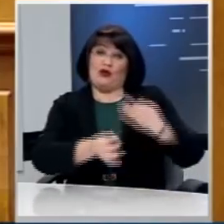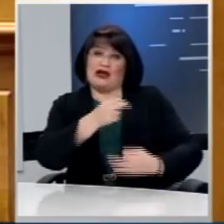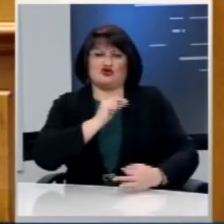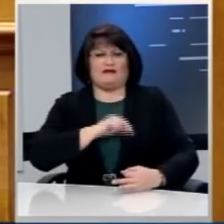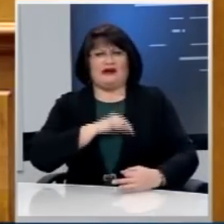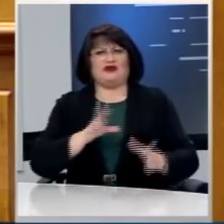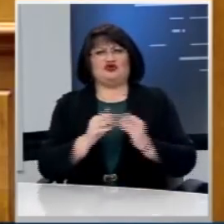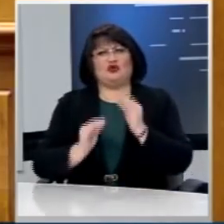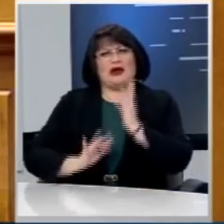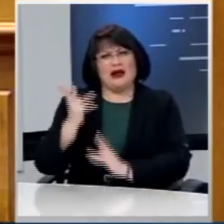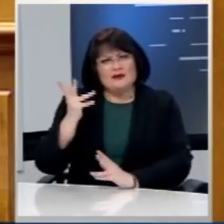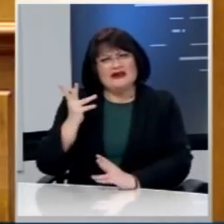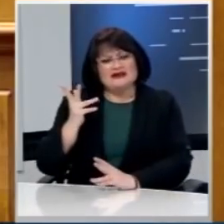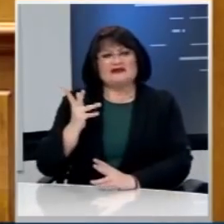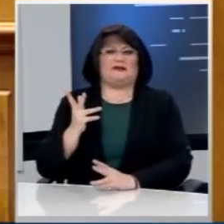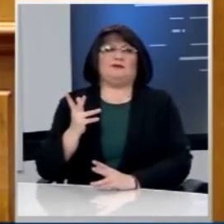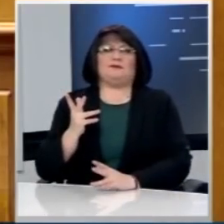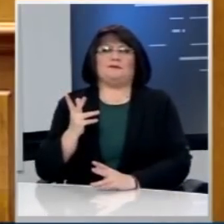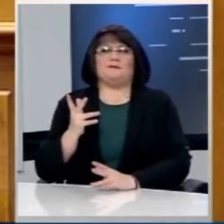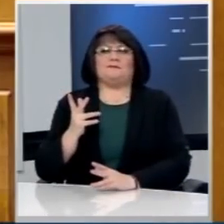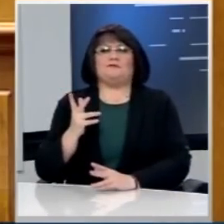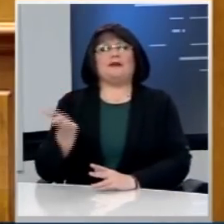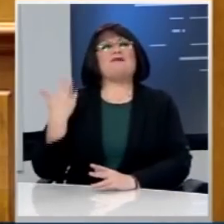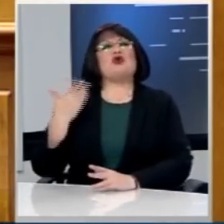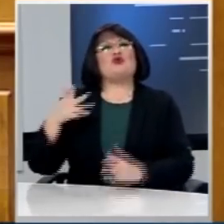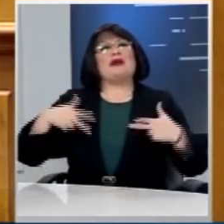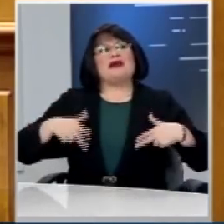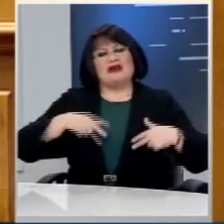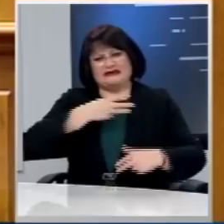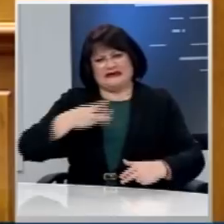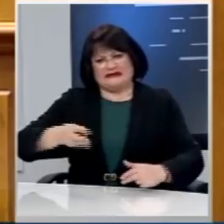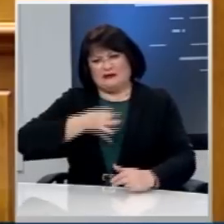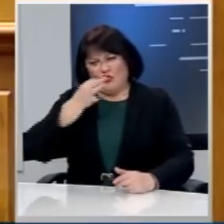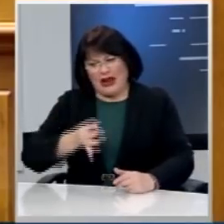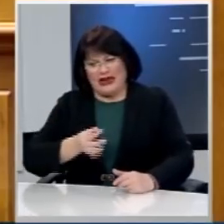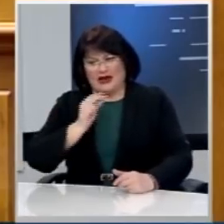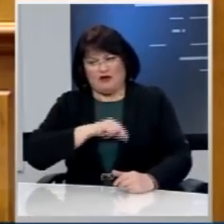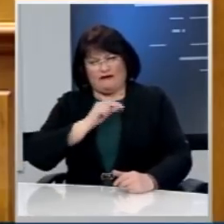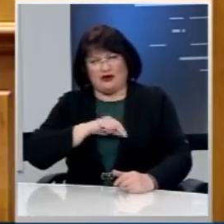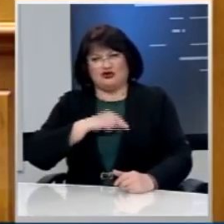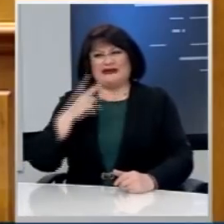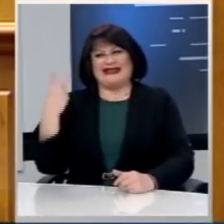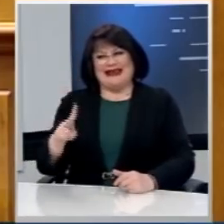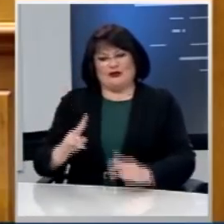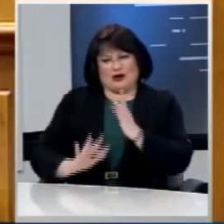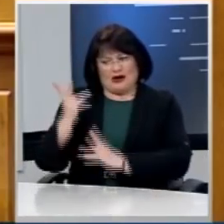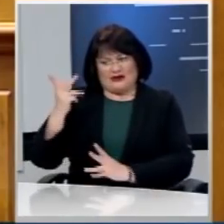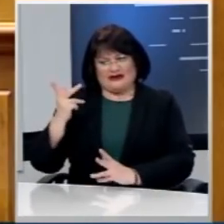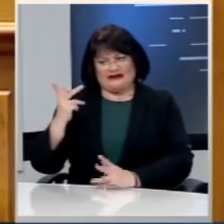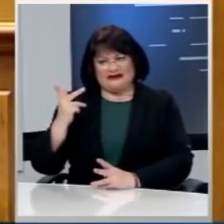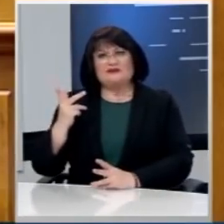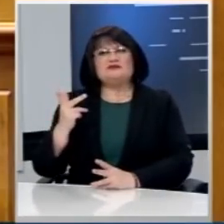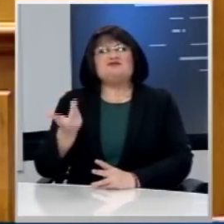ωφέλη της ανάπτυξης και οι ισχυρισμοί της προηγούμενης κυβέρνησης για τα ωφέλη της δικής της ανάπτυξης